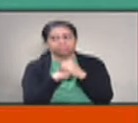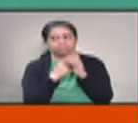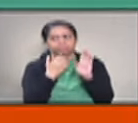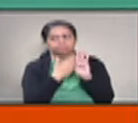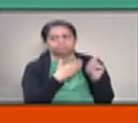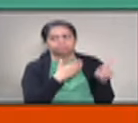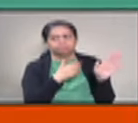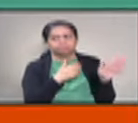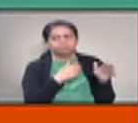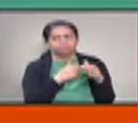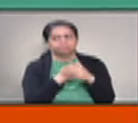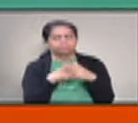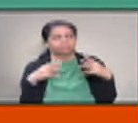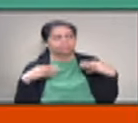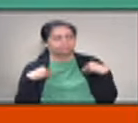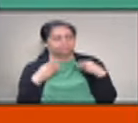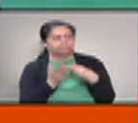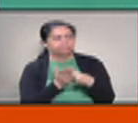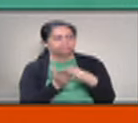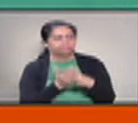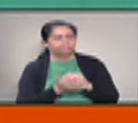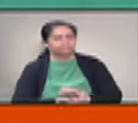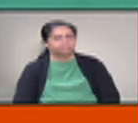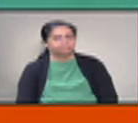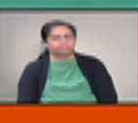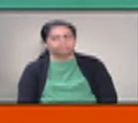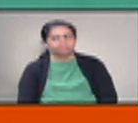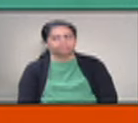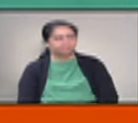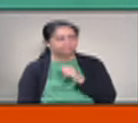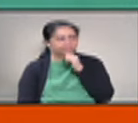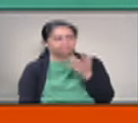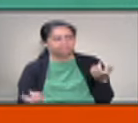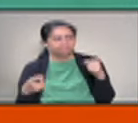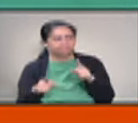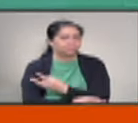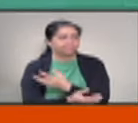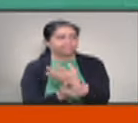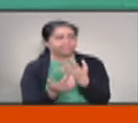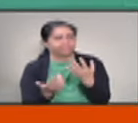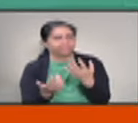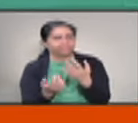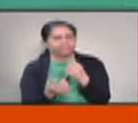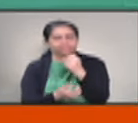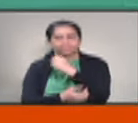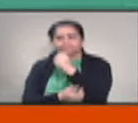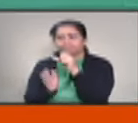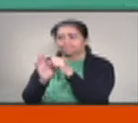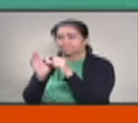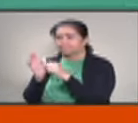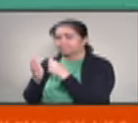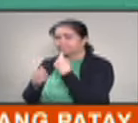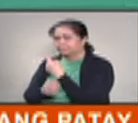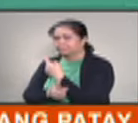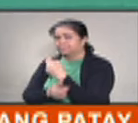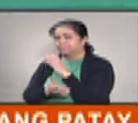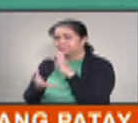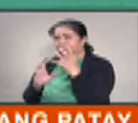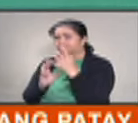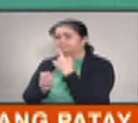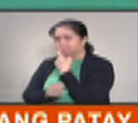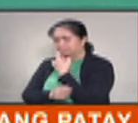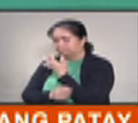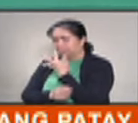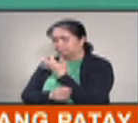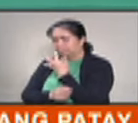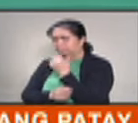return yung acceptance fees. So, hindi na tayo humantong sa... Oo nga po, attorney. Di ba dapat sa gulo sinabi ko naman